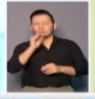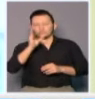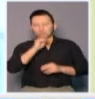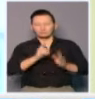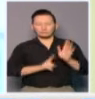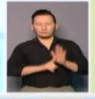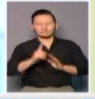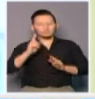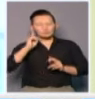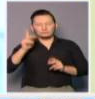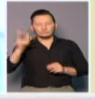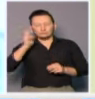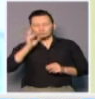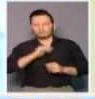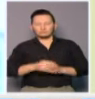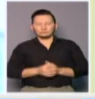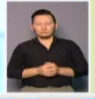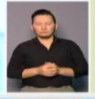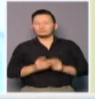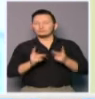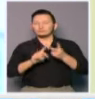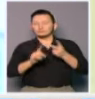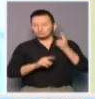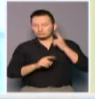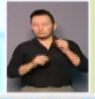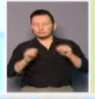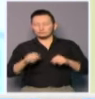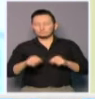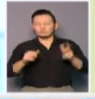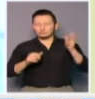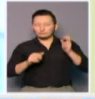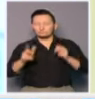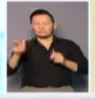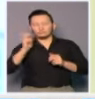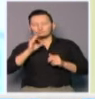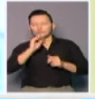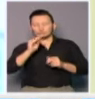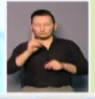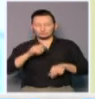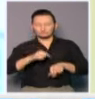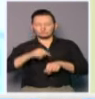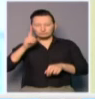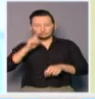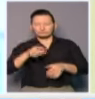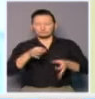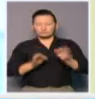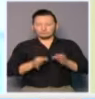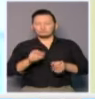одно ухо, можно и на второе ухо, и они спокойно будут говорить. И они как